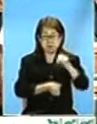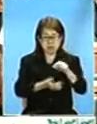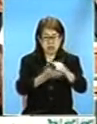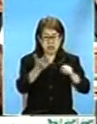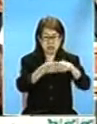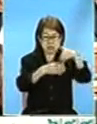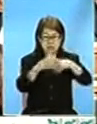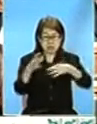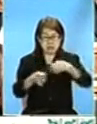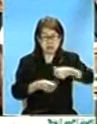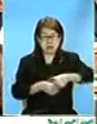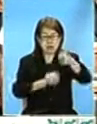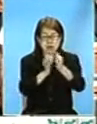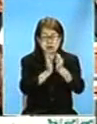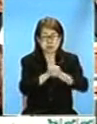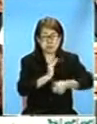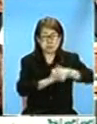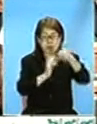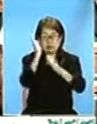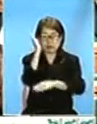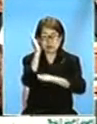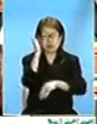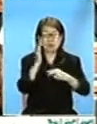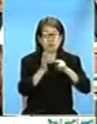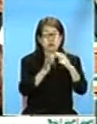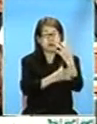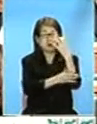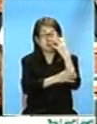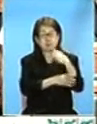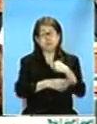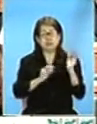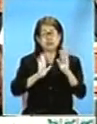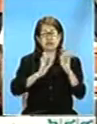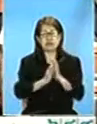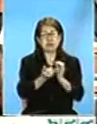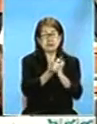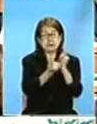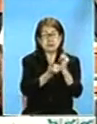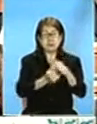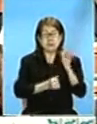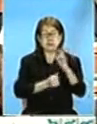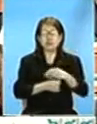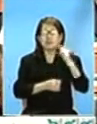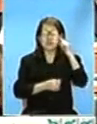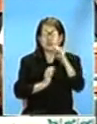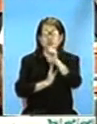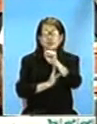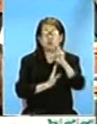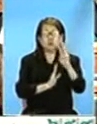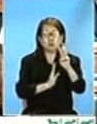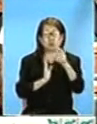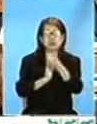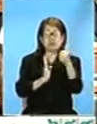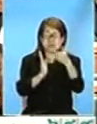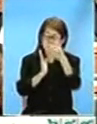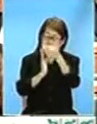คใต้ก็ไม่ได้แปลว่าจะต้องอยู่ภายใต้อานัตของใครและผมแน่ใจว่าสว.ภาคอื่นท่านไปดูครับถ้า